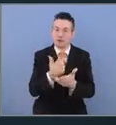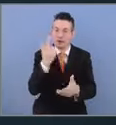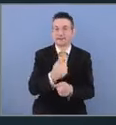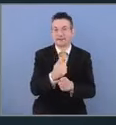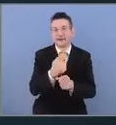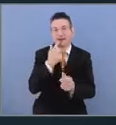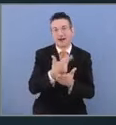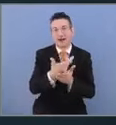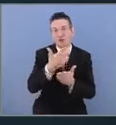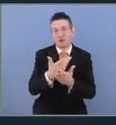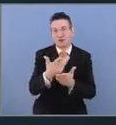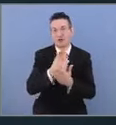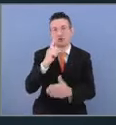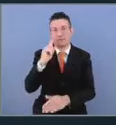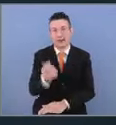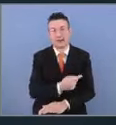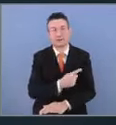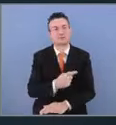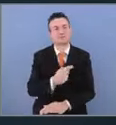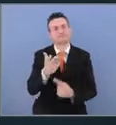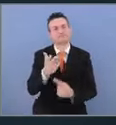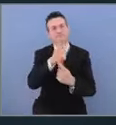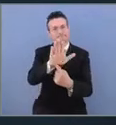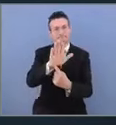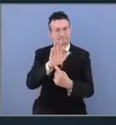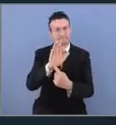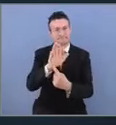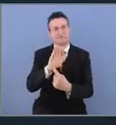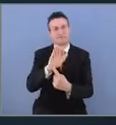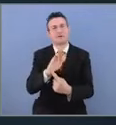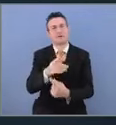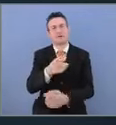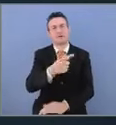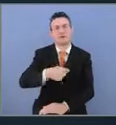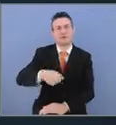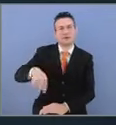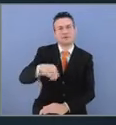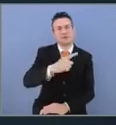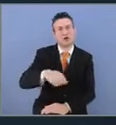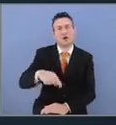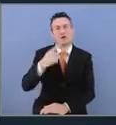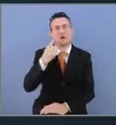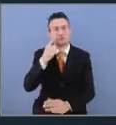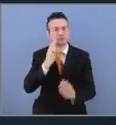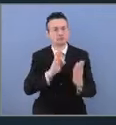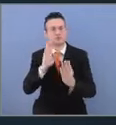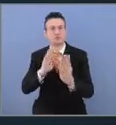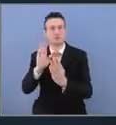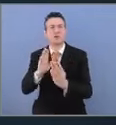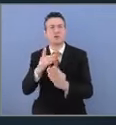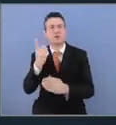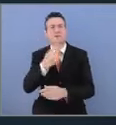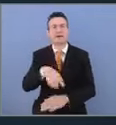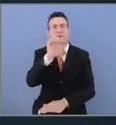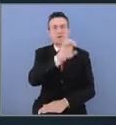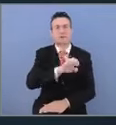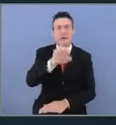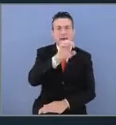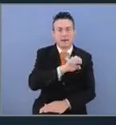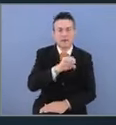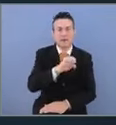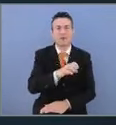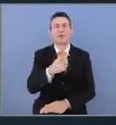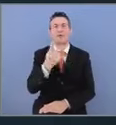questo faccio un esempio che a volte riportiamo anche nei nostri tavoli di confronto rispetto al Green Deal europeo, per esempio nella Farm to Fork.